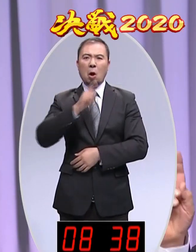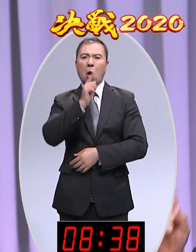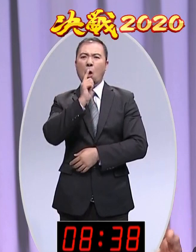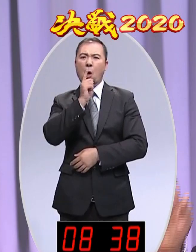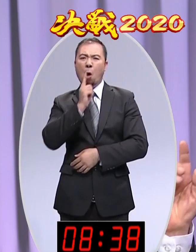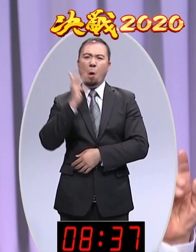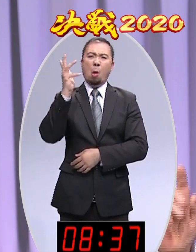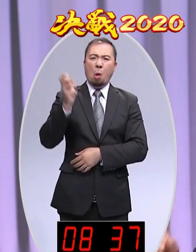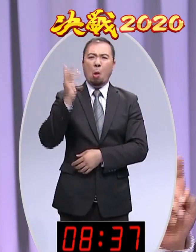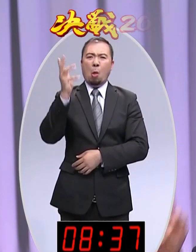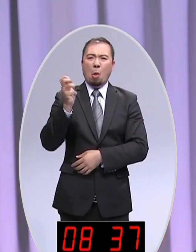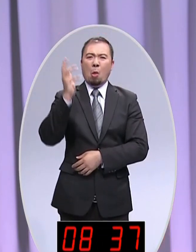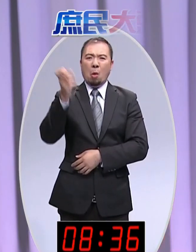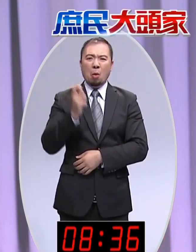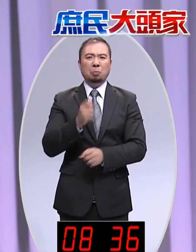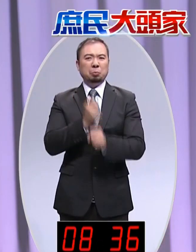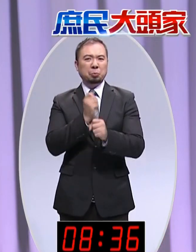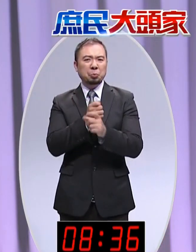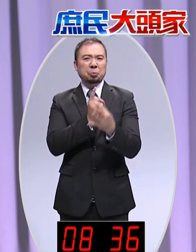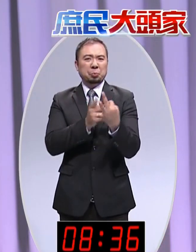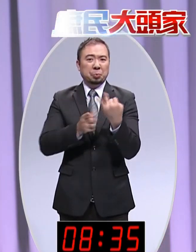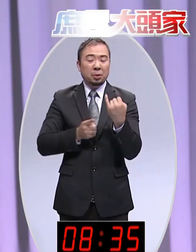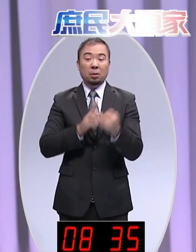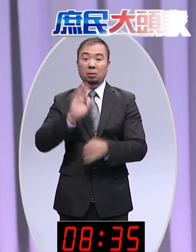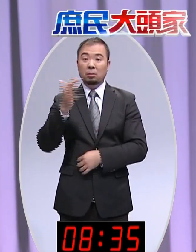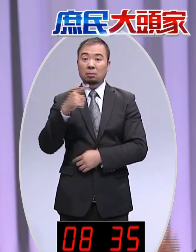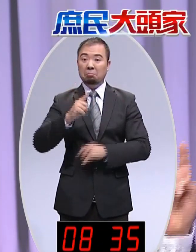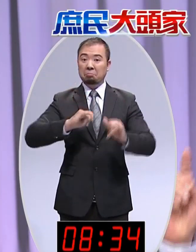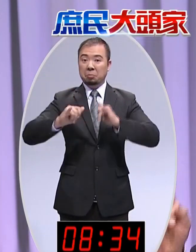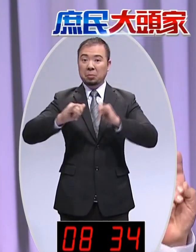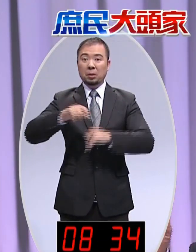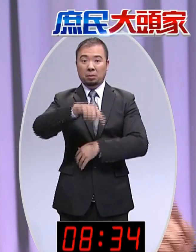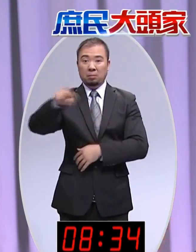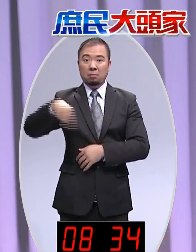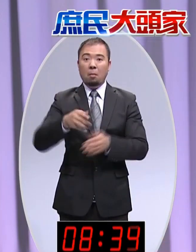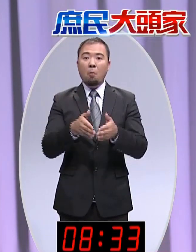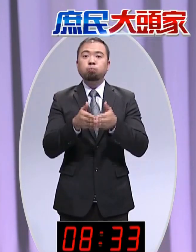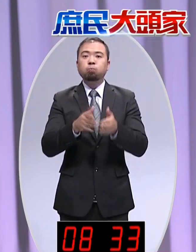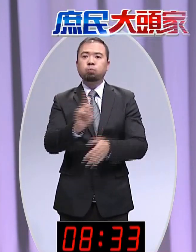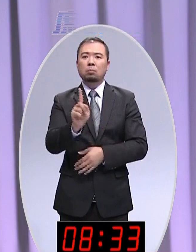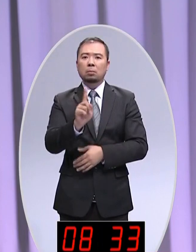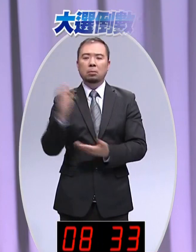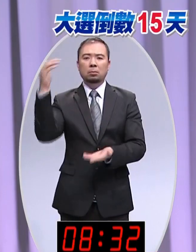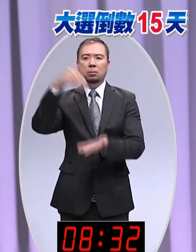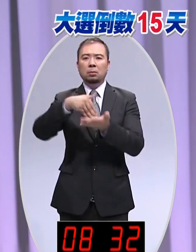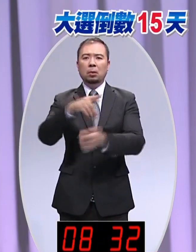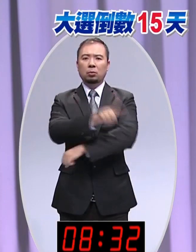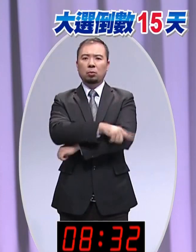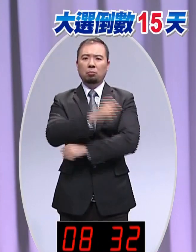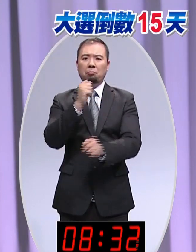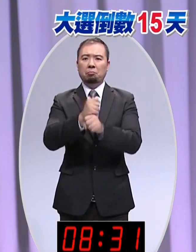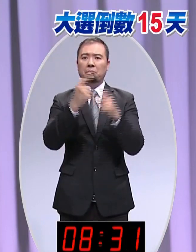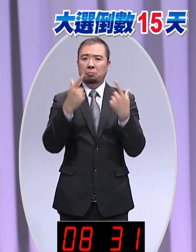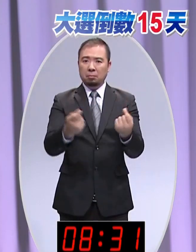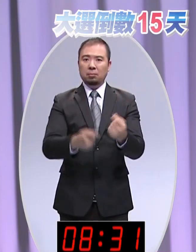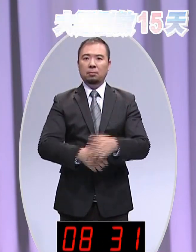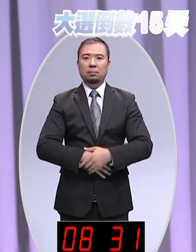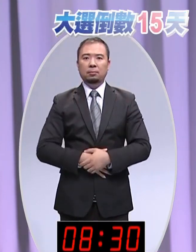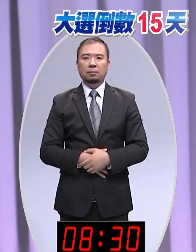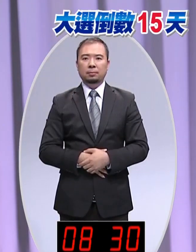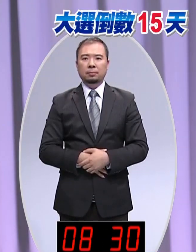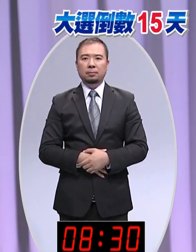但是真正人民要的是什么？是要兑现。坦白讲，